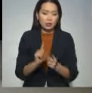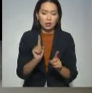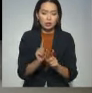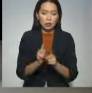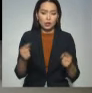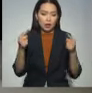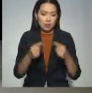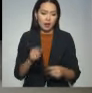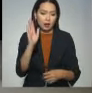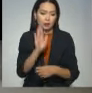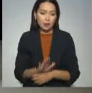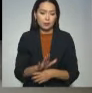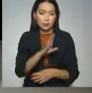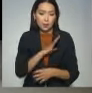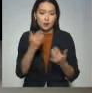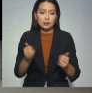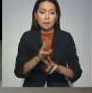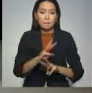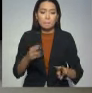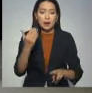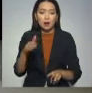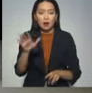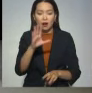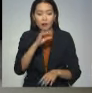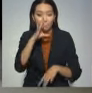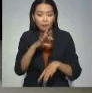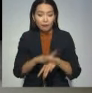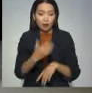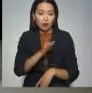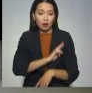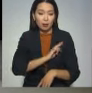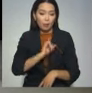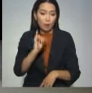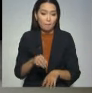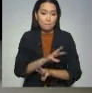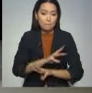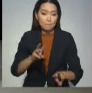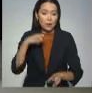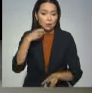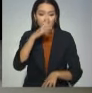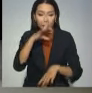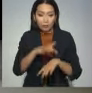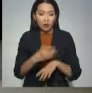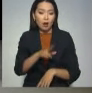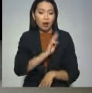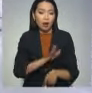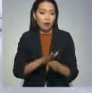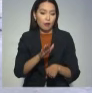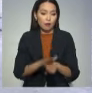тапсырма берді. Бірақ үкіметтің салғырттығын байқаған мемлекет басшысы атқарылған жұмыстарға көңілі толмайтынын